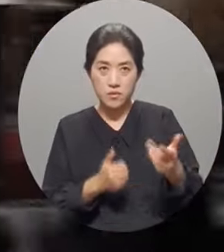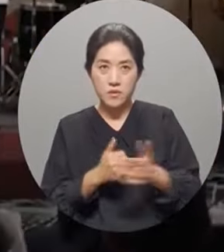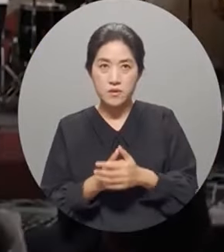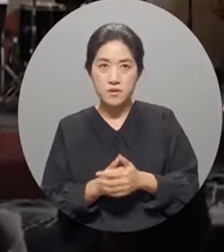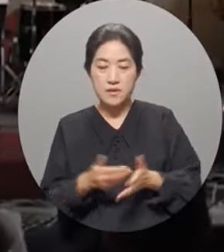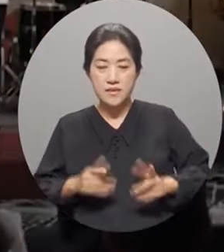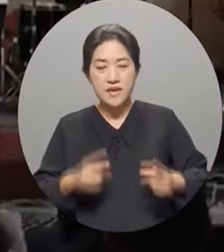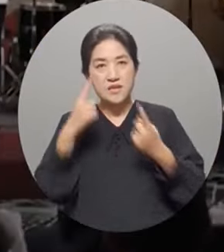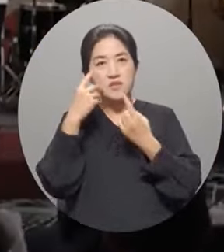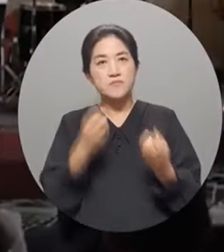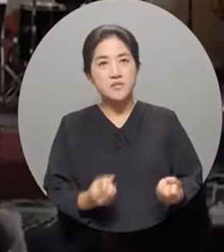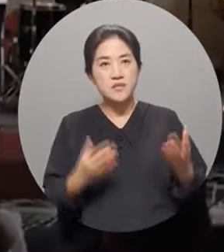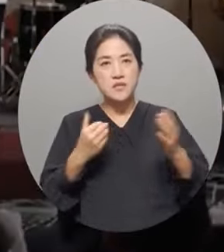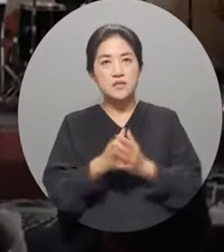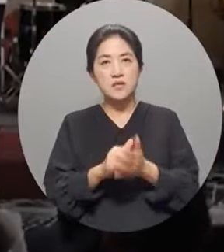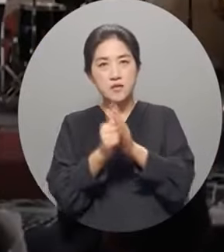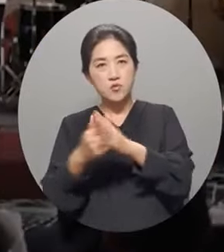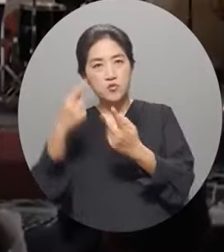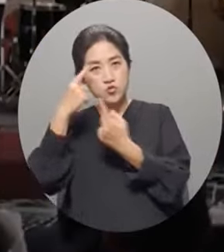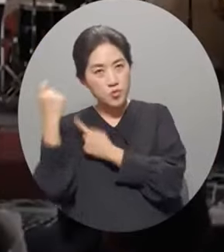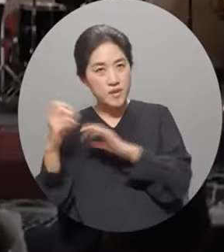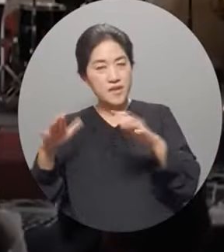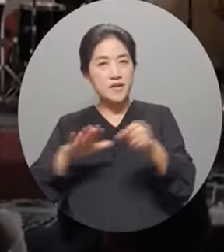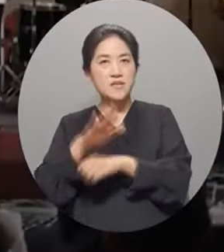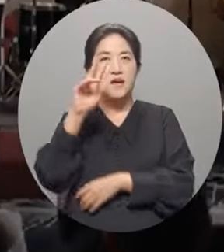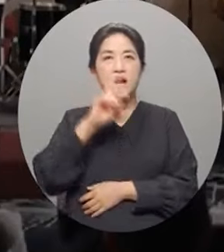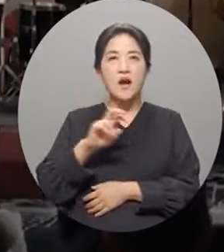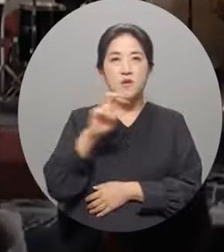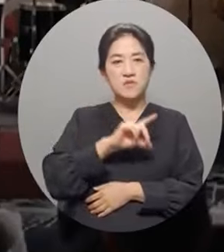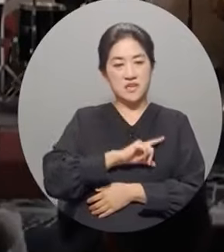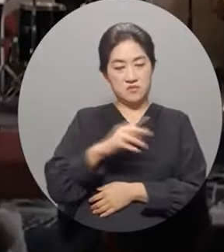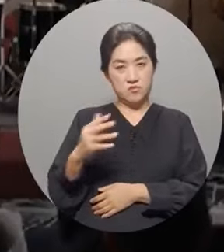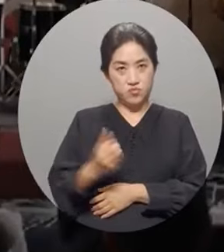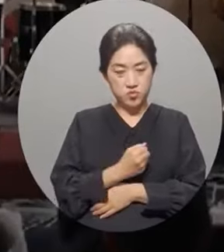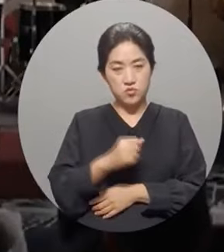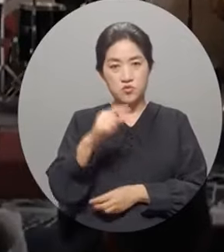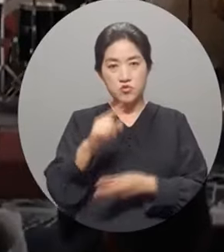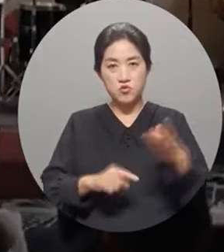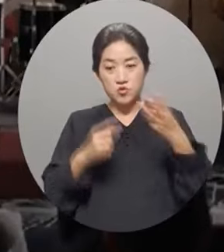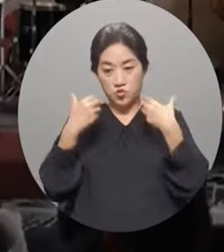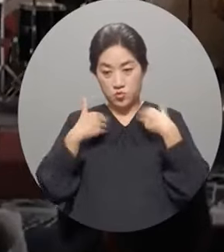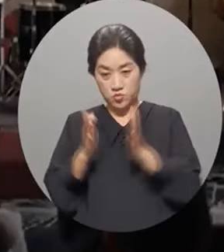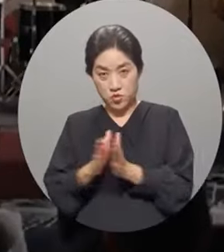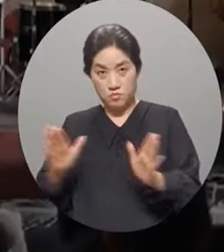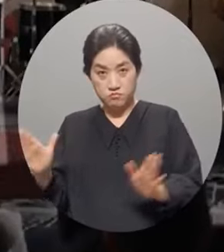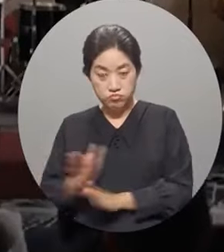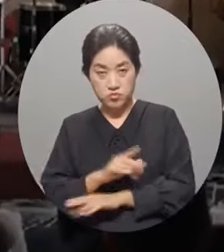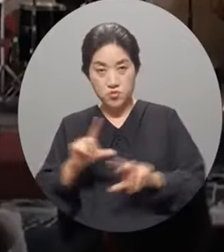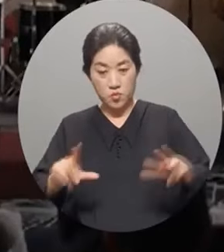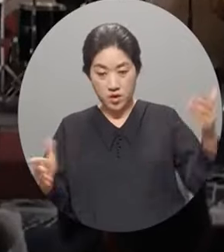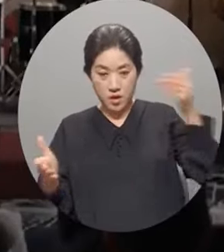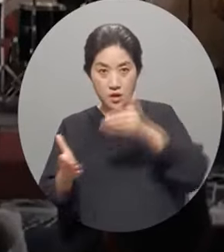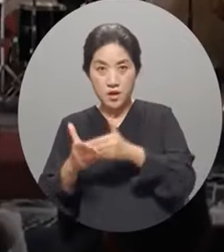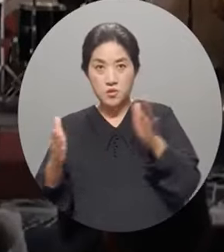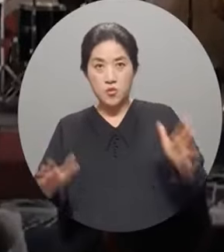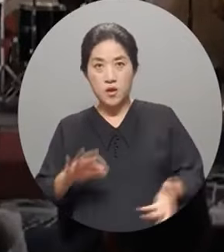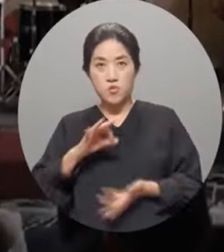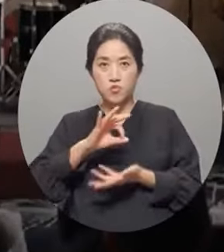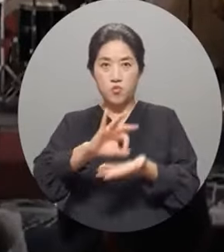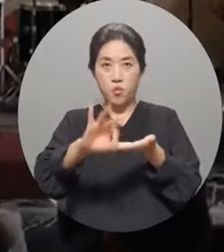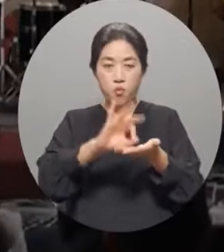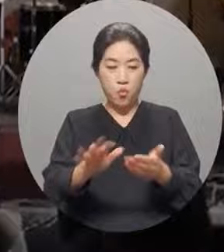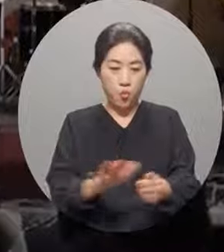탄신 기념식과 서거 추모식, 나라사랑 가요제 등의 명목으로 윤석열 정부 출범 이후 올해까지 모두 8,200만